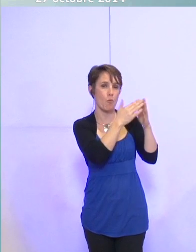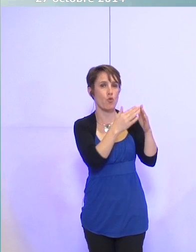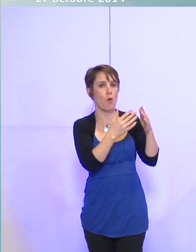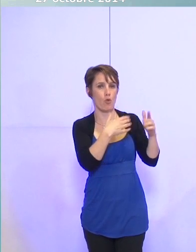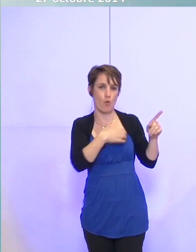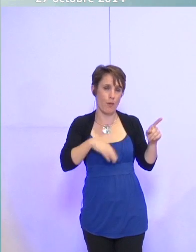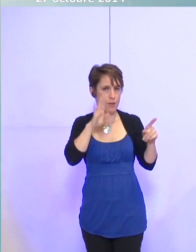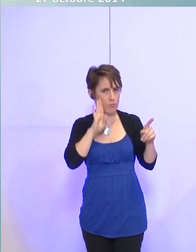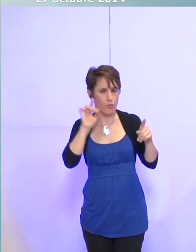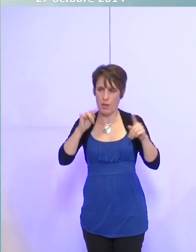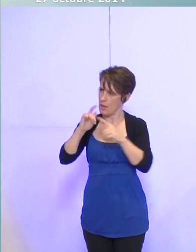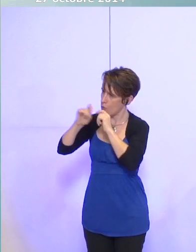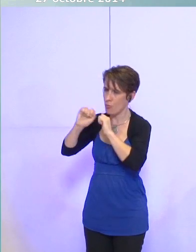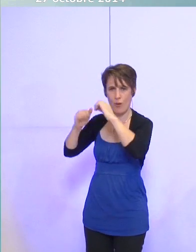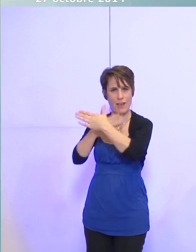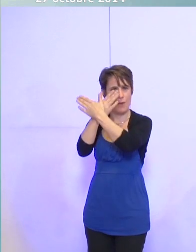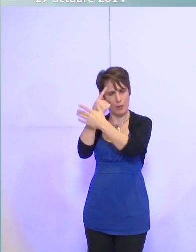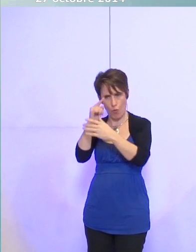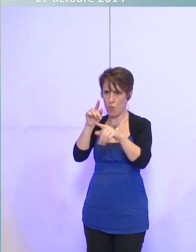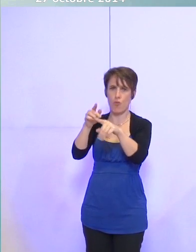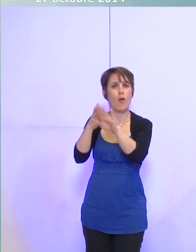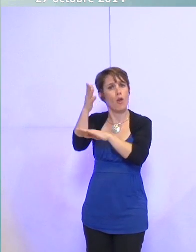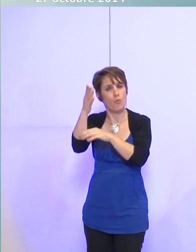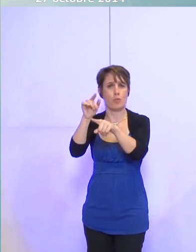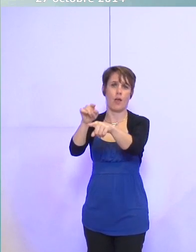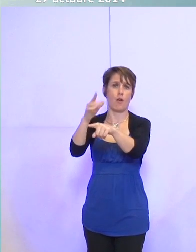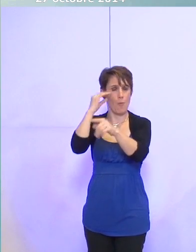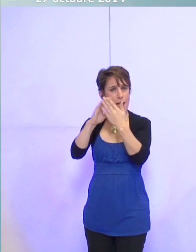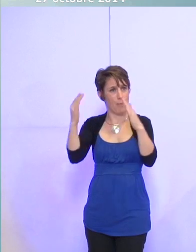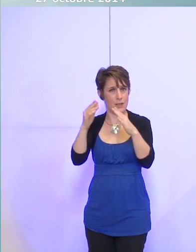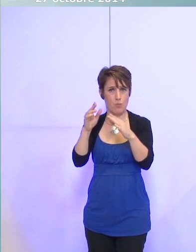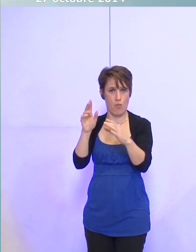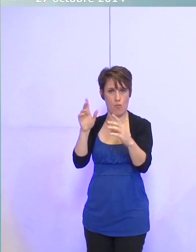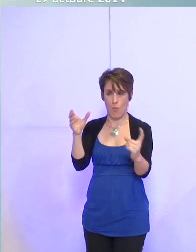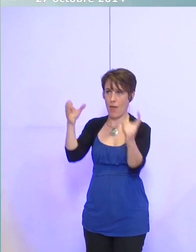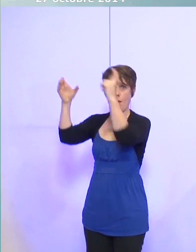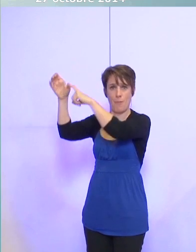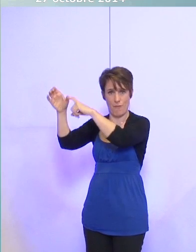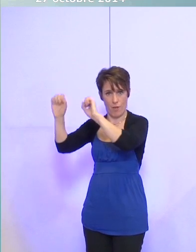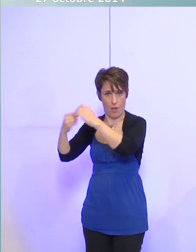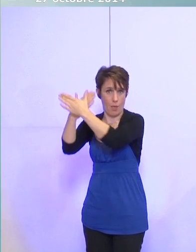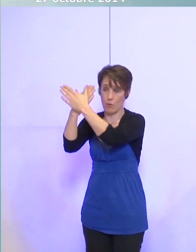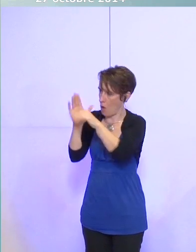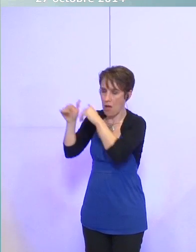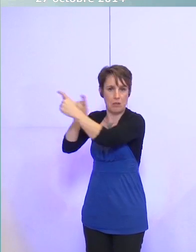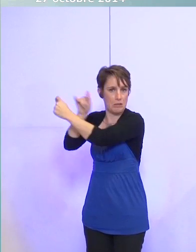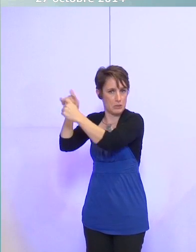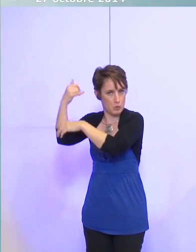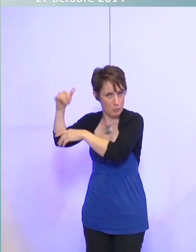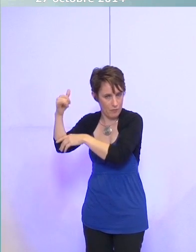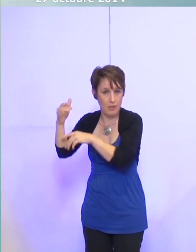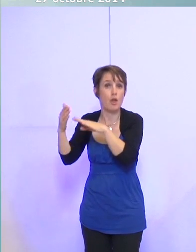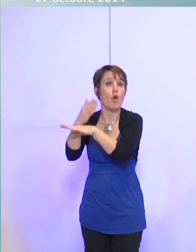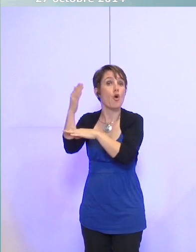métro sur les conditions et modalités d'un transfert d'Alpexpo à la future métropole. Ces discussions sont en cours. Le projet métropolitain